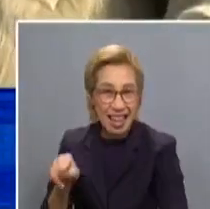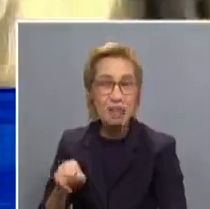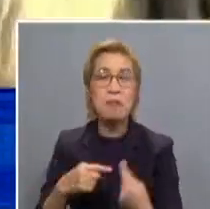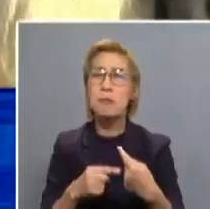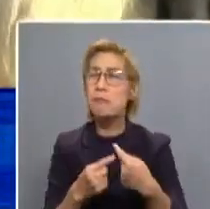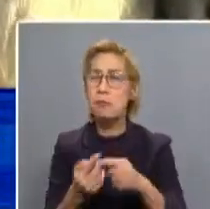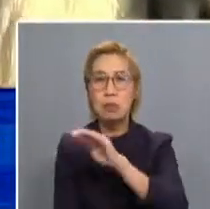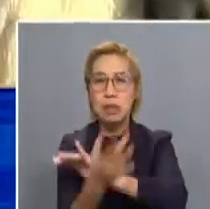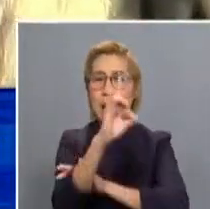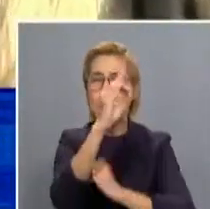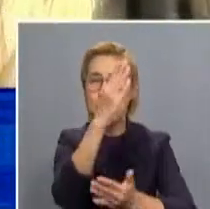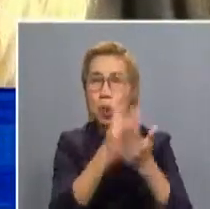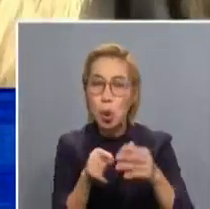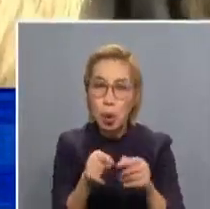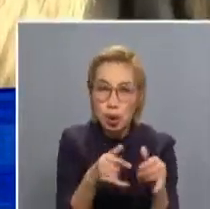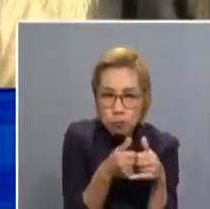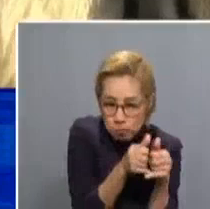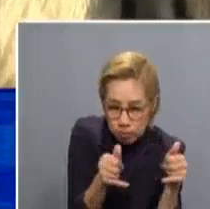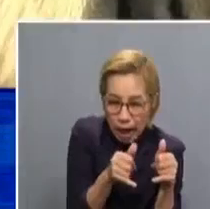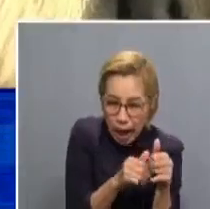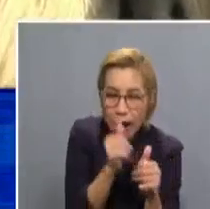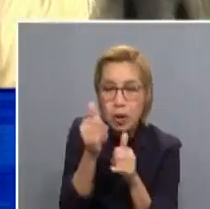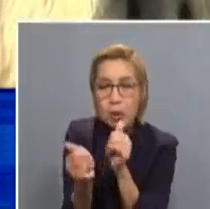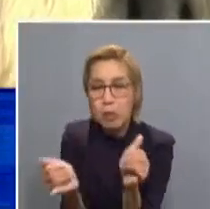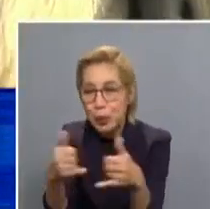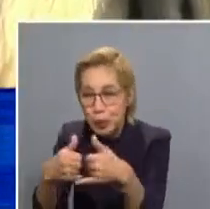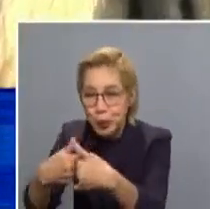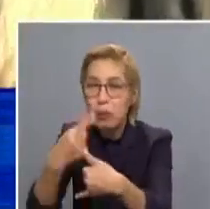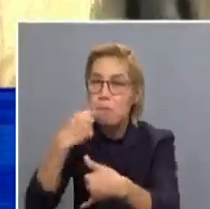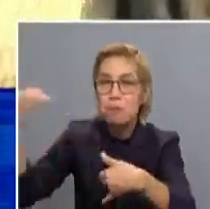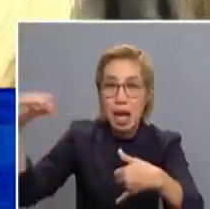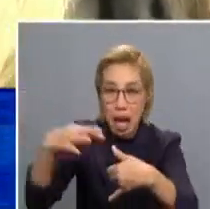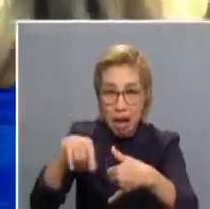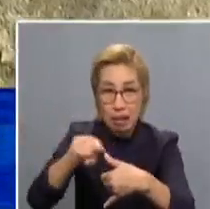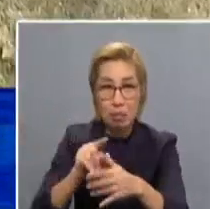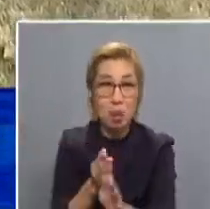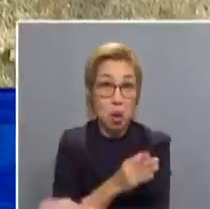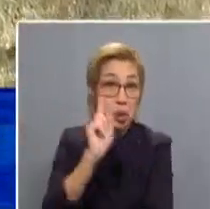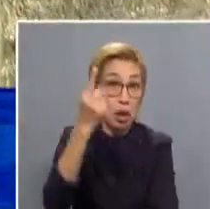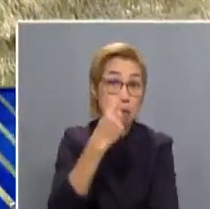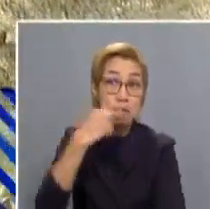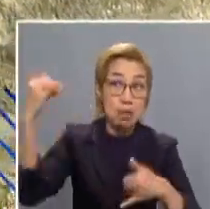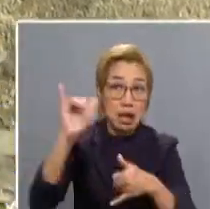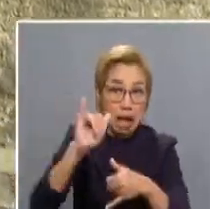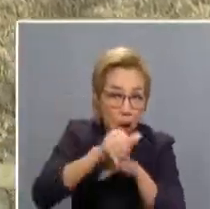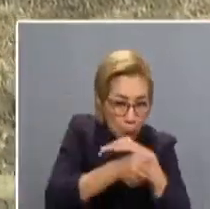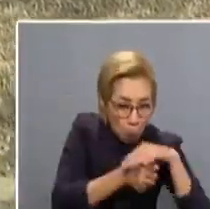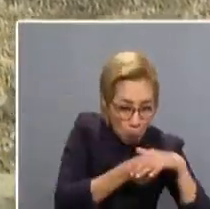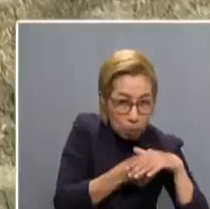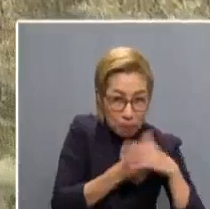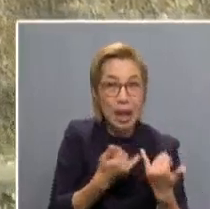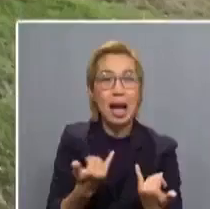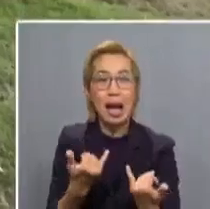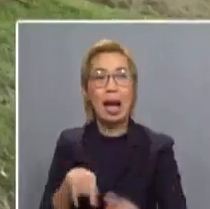มาณสัก8โมงครึ่งก็ทยอยกันออกมานั่งกอดกันตากแดดแบบนี ้พอยังไม่มีแดดเขาก็ไปหลบกันก่อนเน า ะ ใช่ใช่น